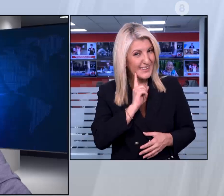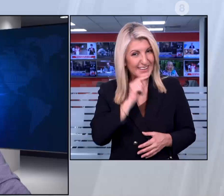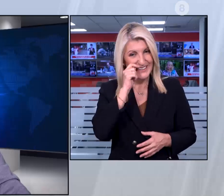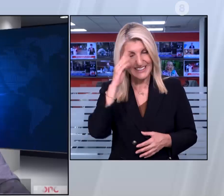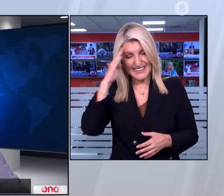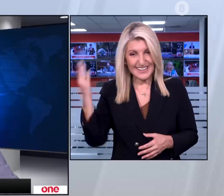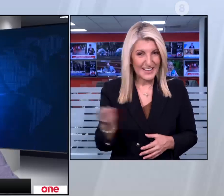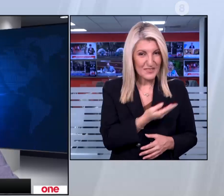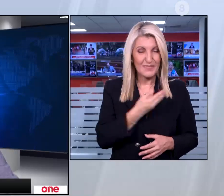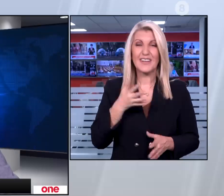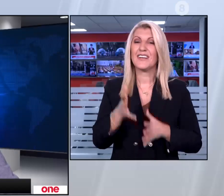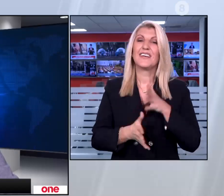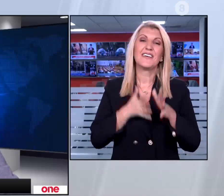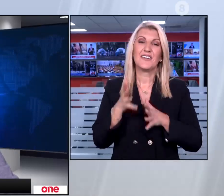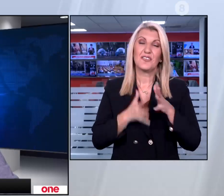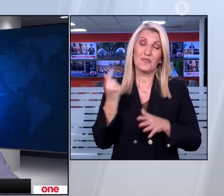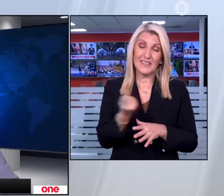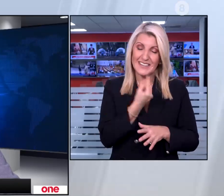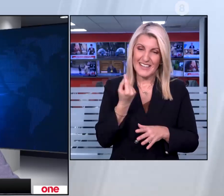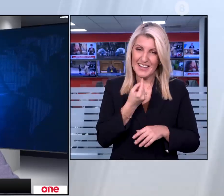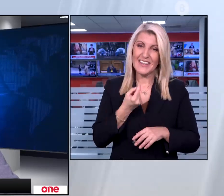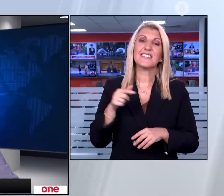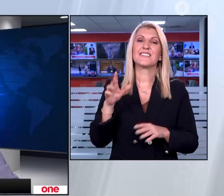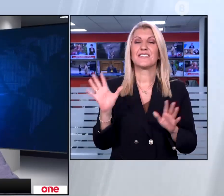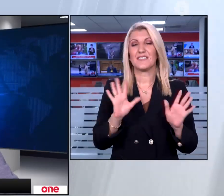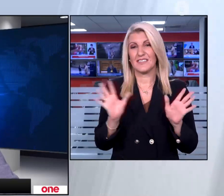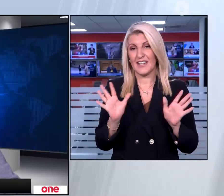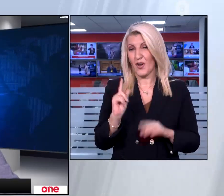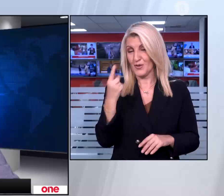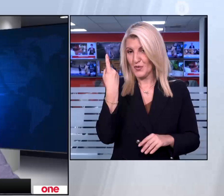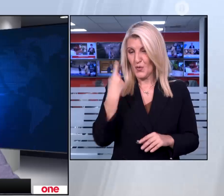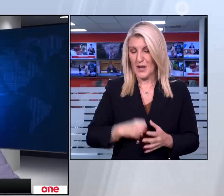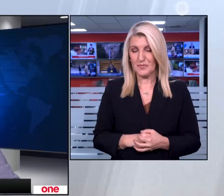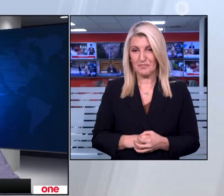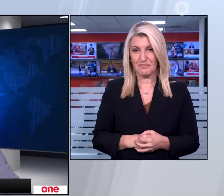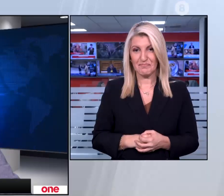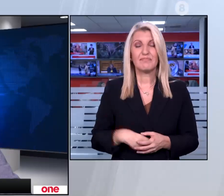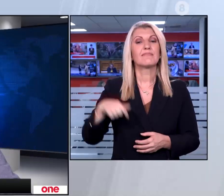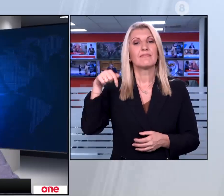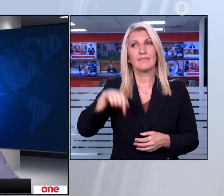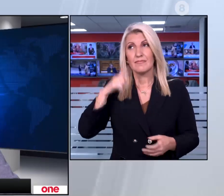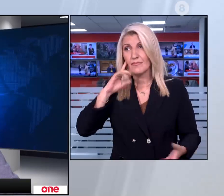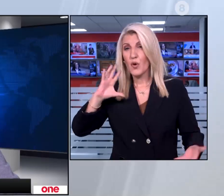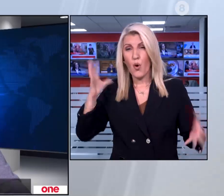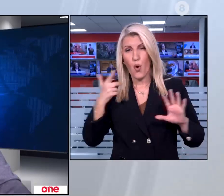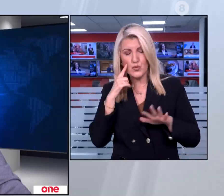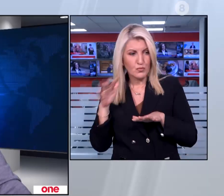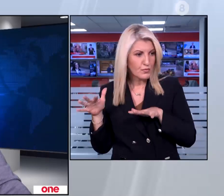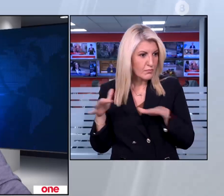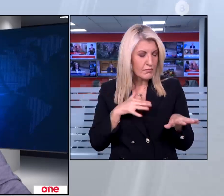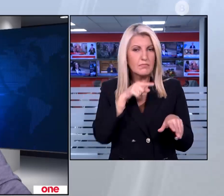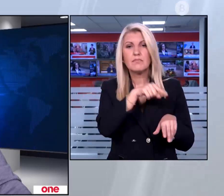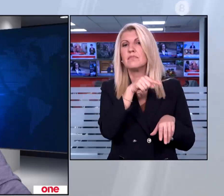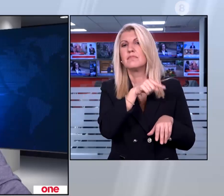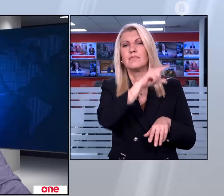Καλησπέρα σας κυρίες και κύριοι. Βλέπετε το δελτίο ειδήσεων στην νοηματική γλώσσα από το One Channel. Το γύρο του κόσμου κάνουν οι τελευταίες στιγμές του ηγέτη της Χαμάς,